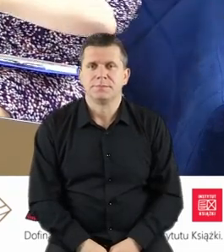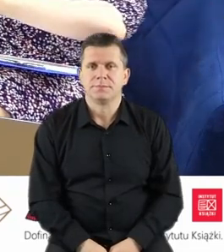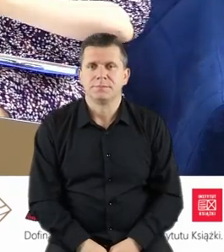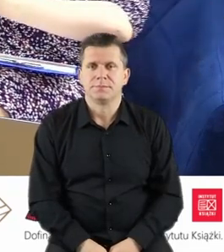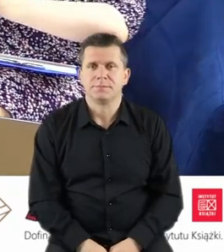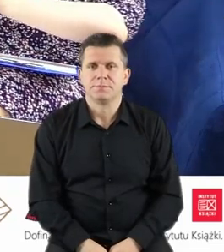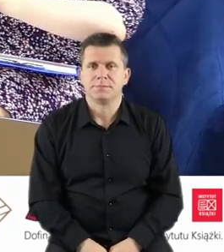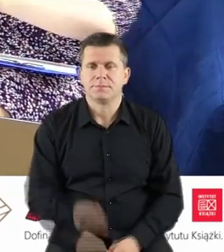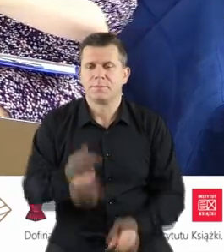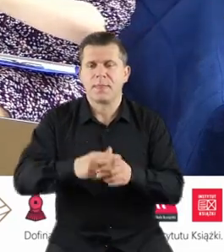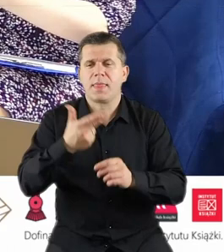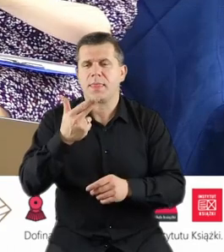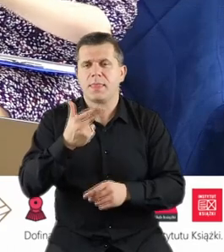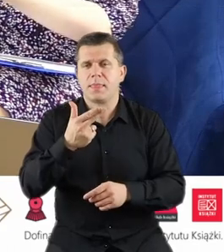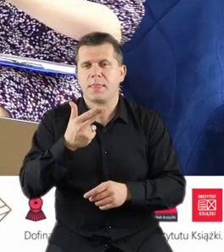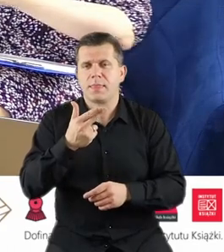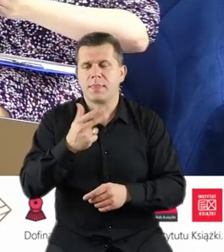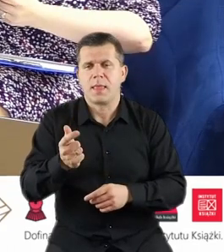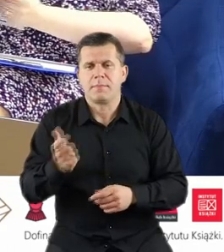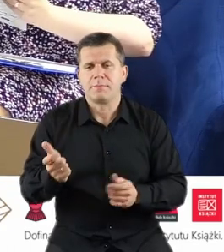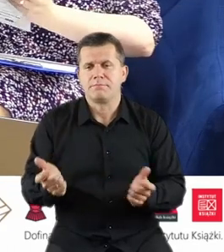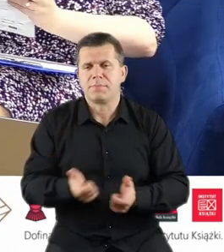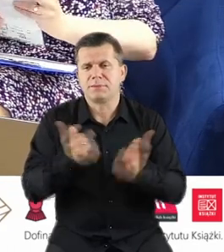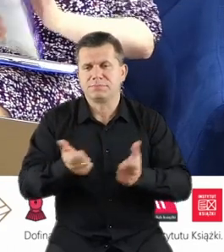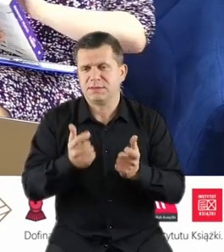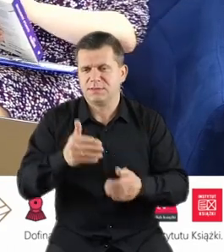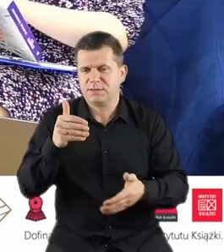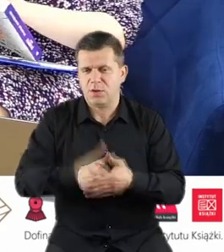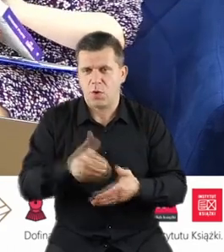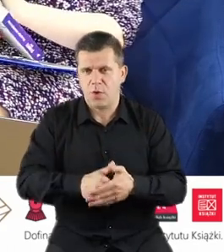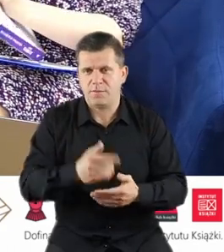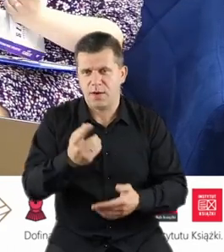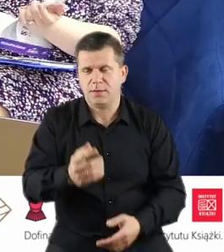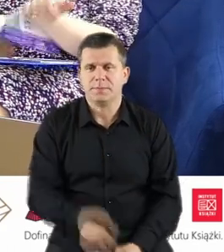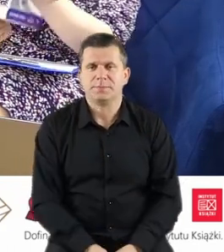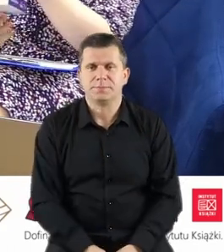A propos niebezpiecznych zachowań, jeszcze jedno.